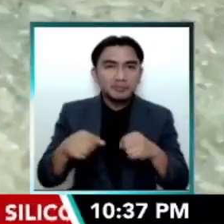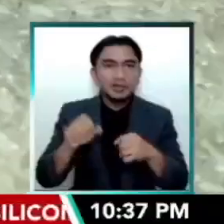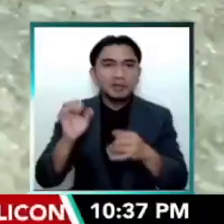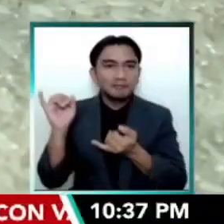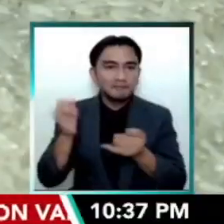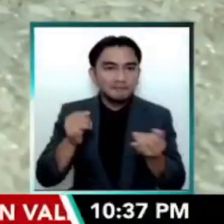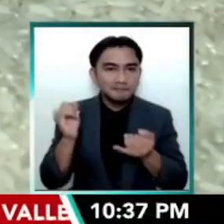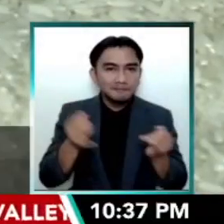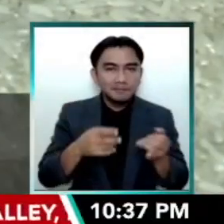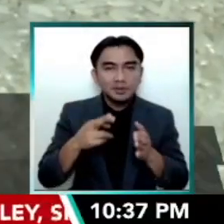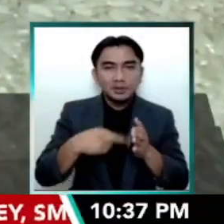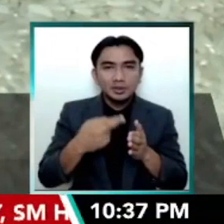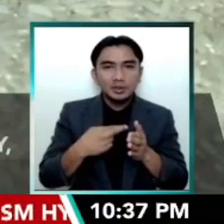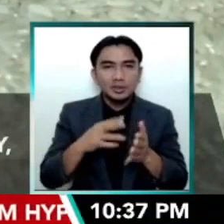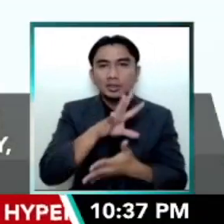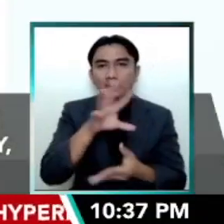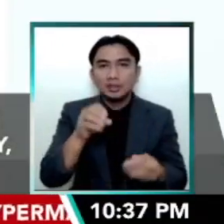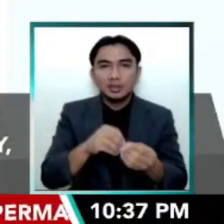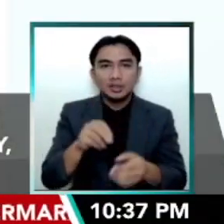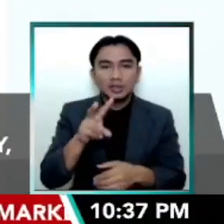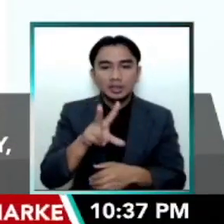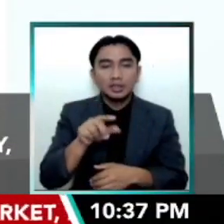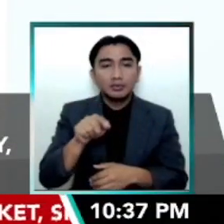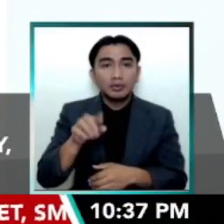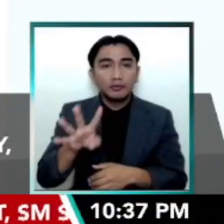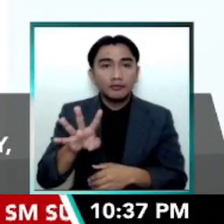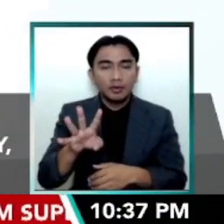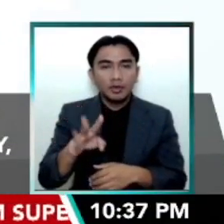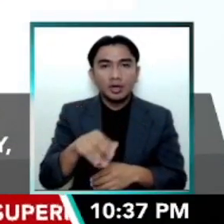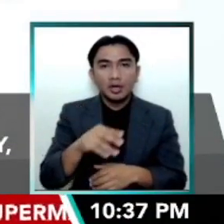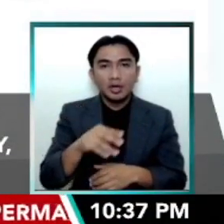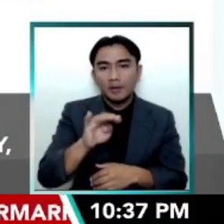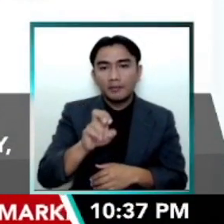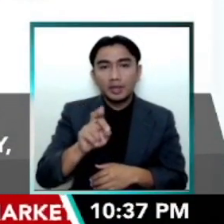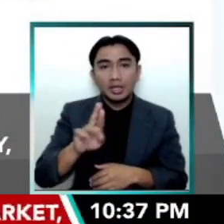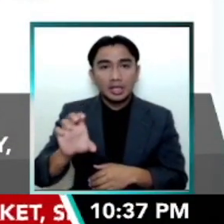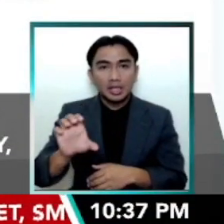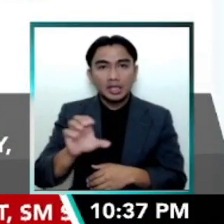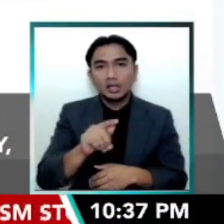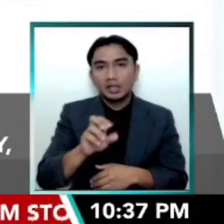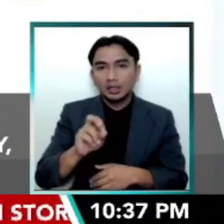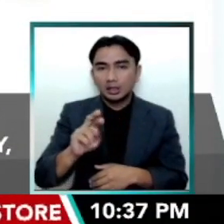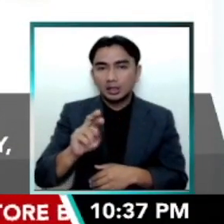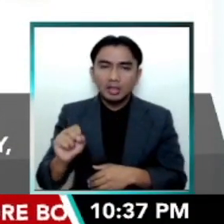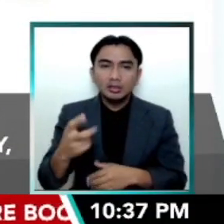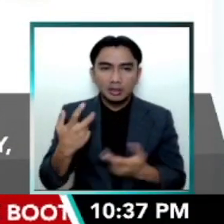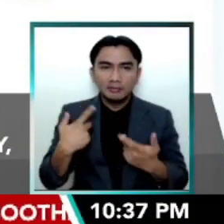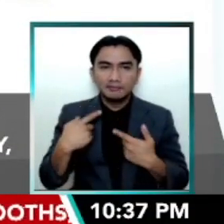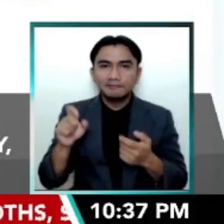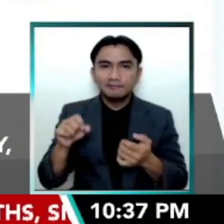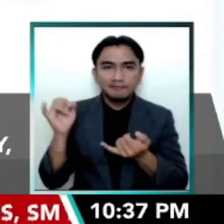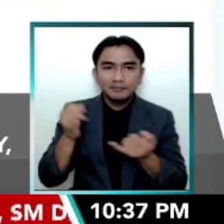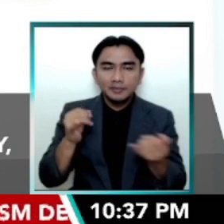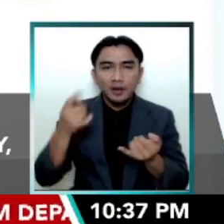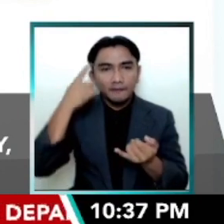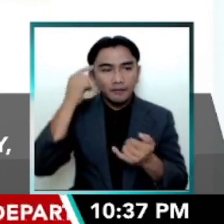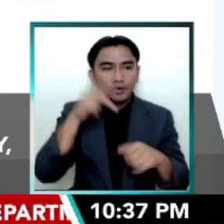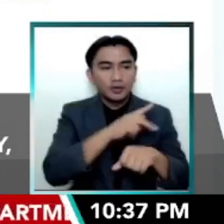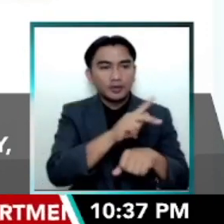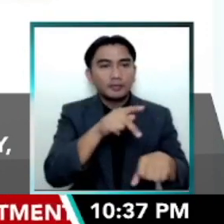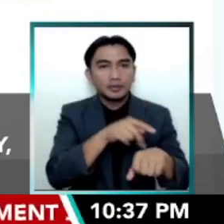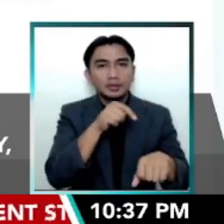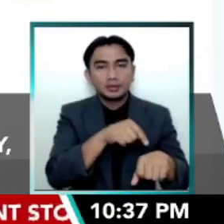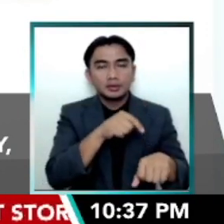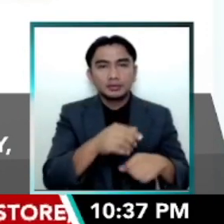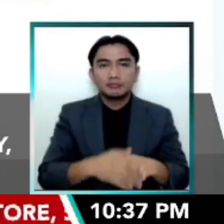aabot sa 3.4 million metric tons ang import forecast ng U.S. Department of Agriculture para sa Pilipinas, mas mataas